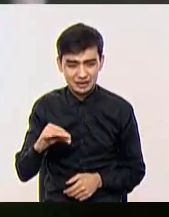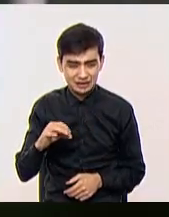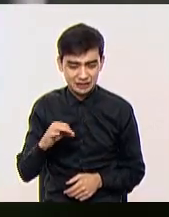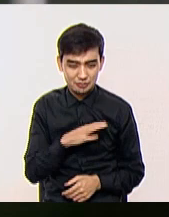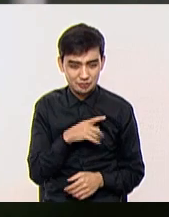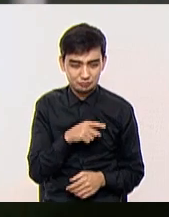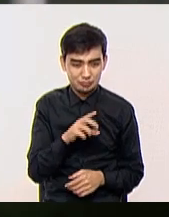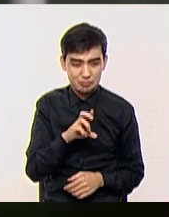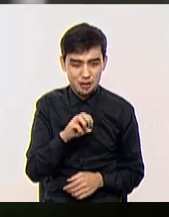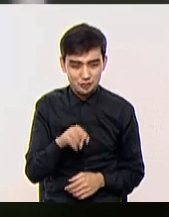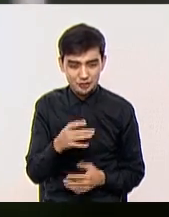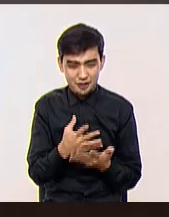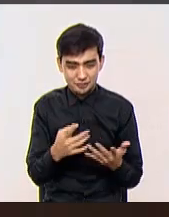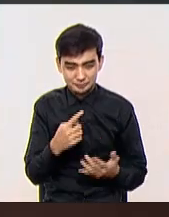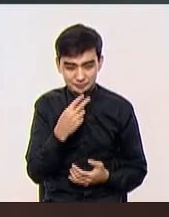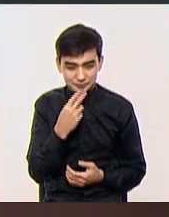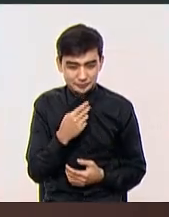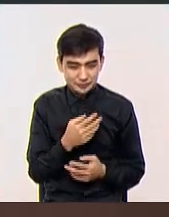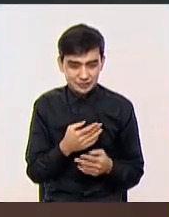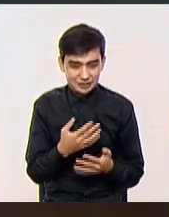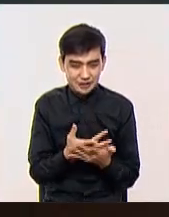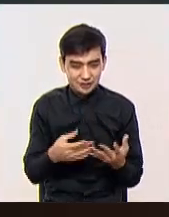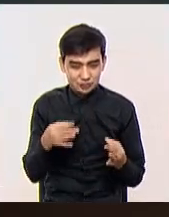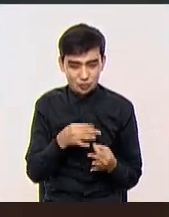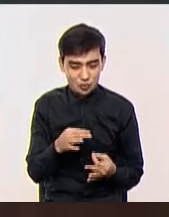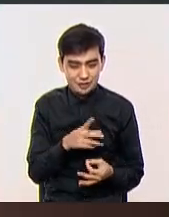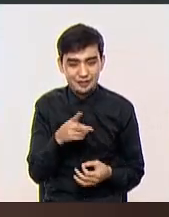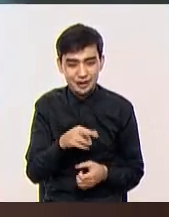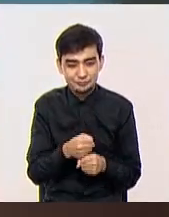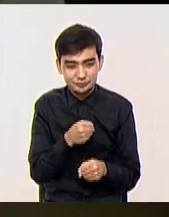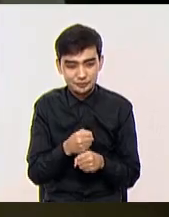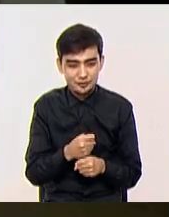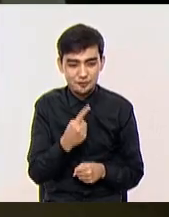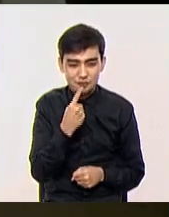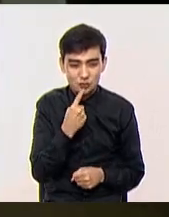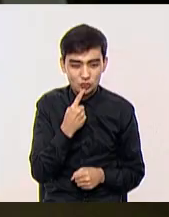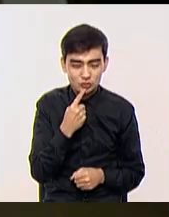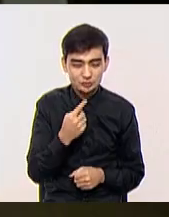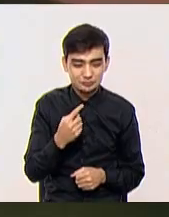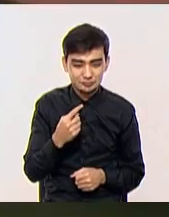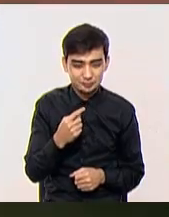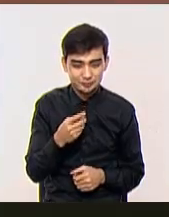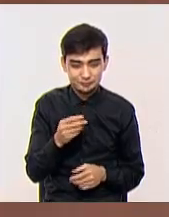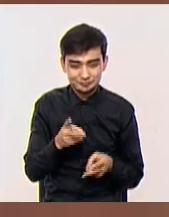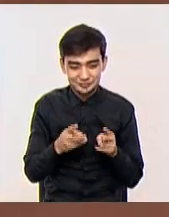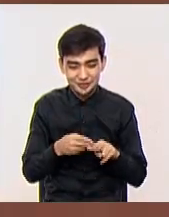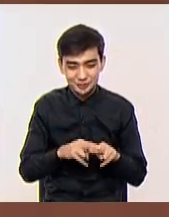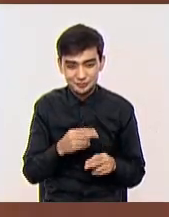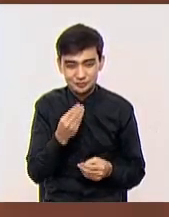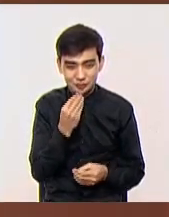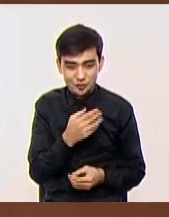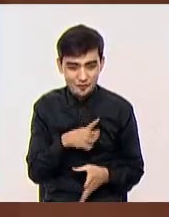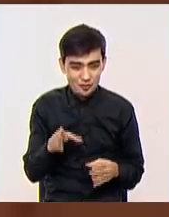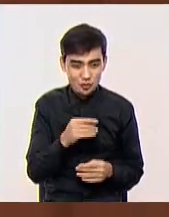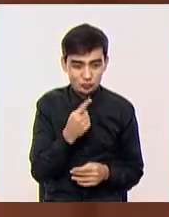баллончиков с ароматизаторами которые распыляются в разных сочетаниях для создания вкуса определенной пищи по словам мейси ты все блюда по